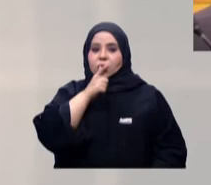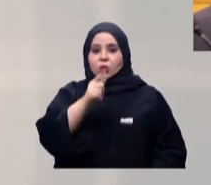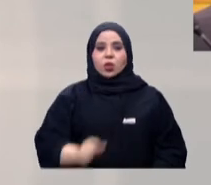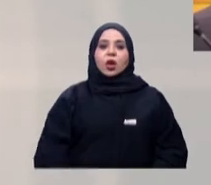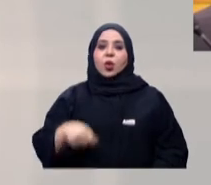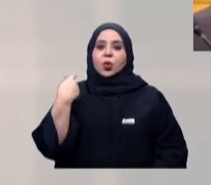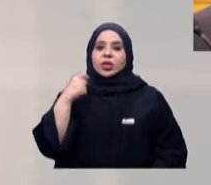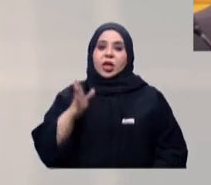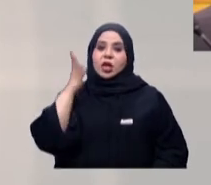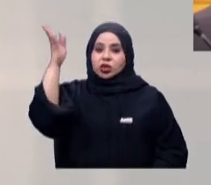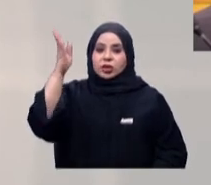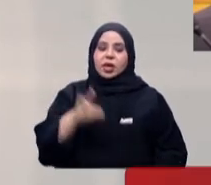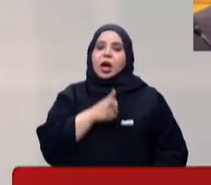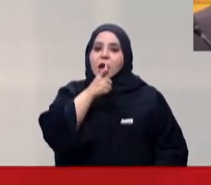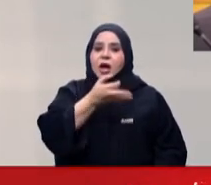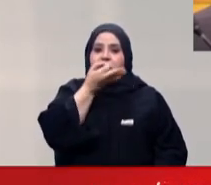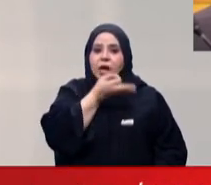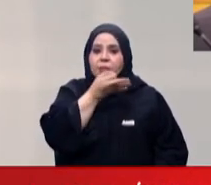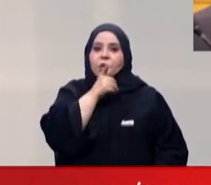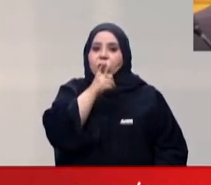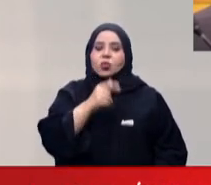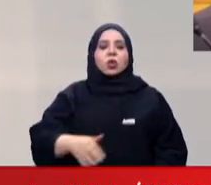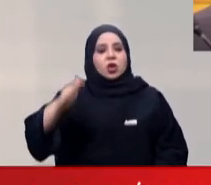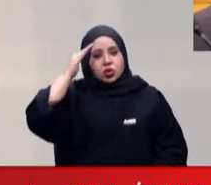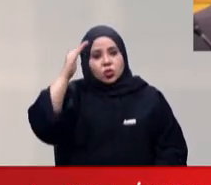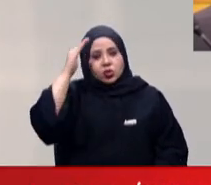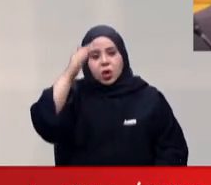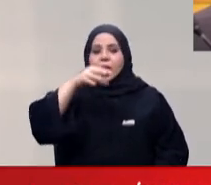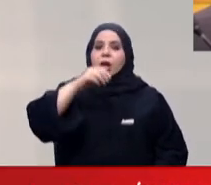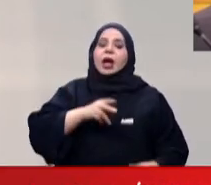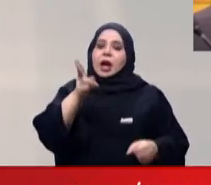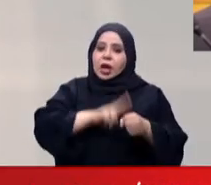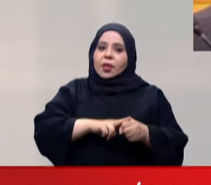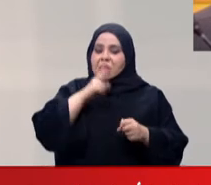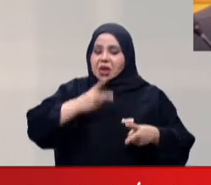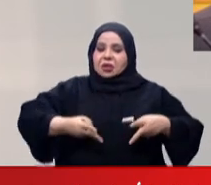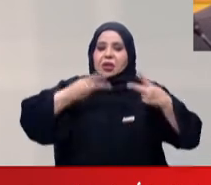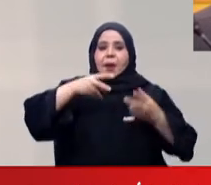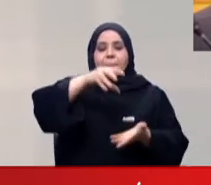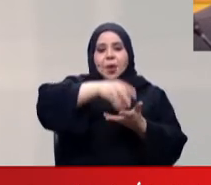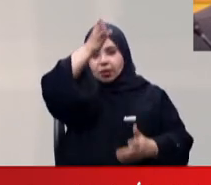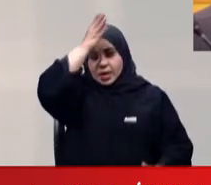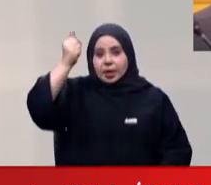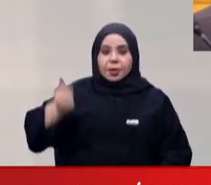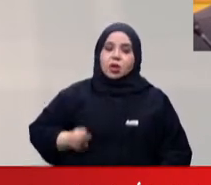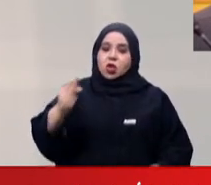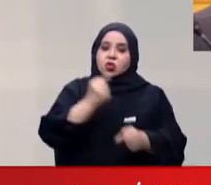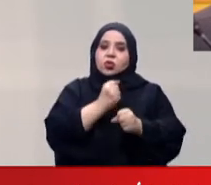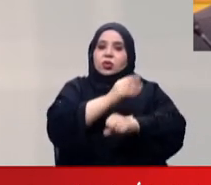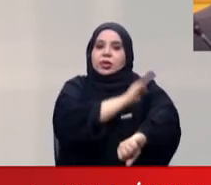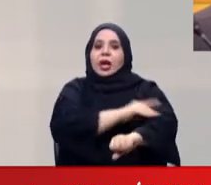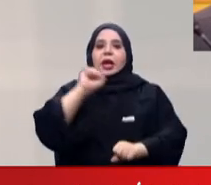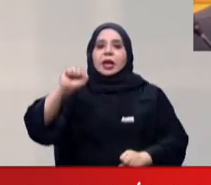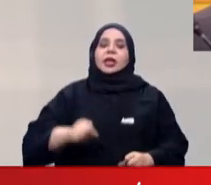ألقى سعادة وزير الخارجية كلمة أعرب فيها عن تقدير مملكة البحرين للجهود المخلصة التي تبذلها الأمم